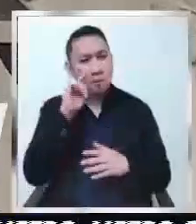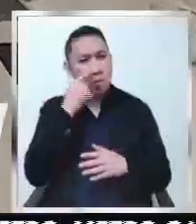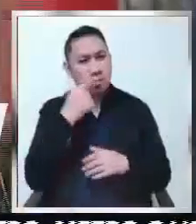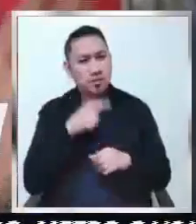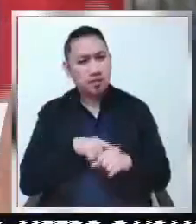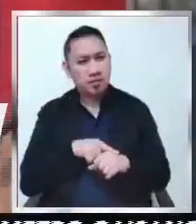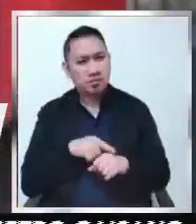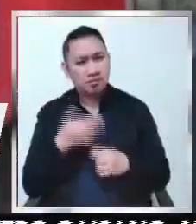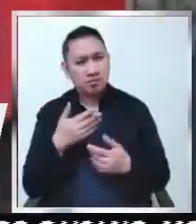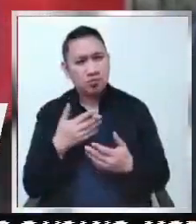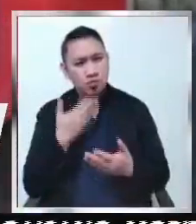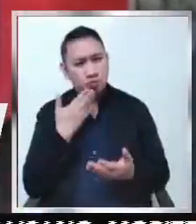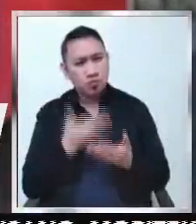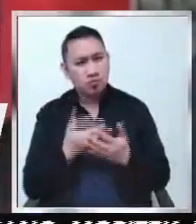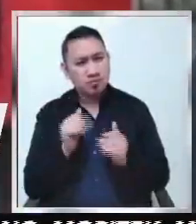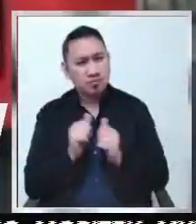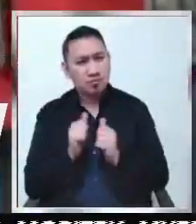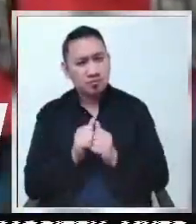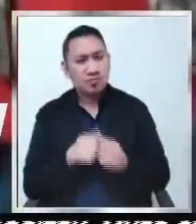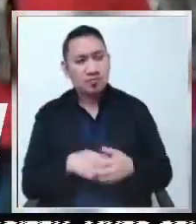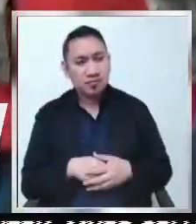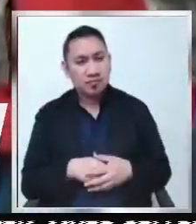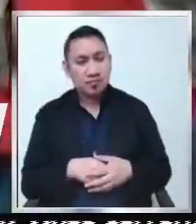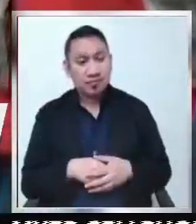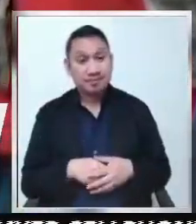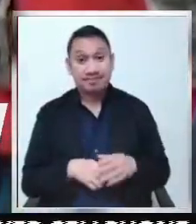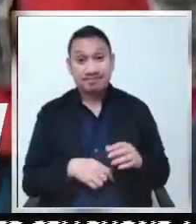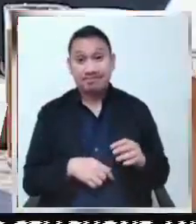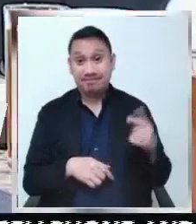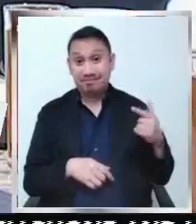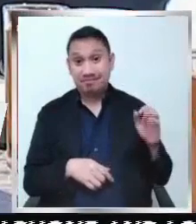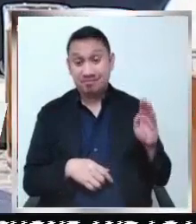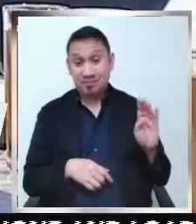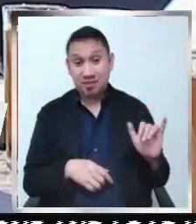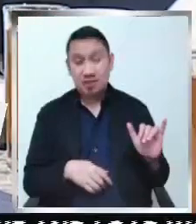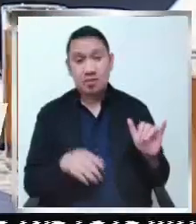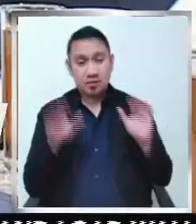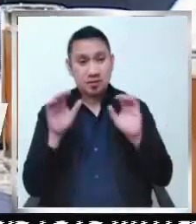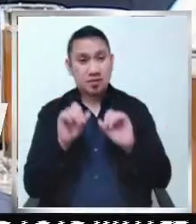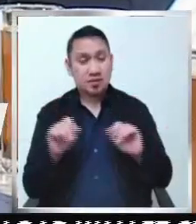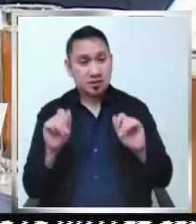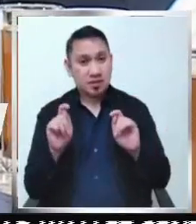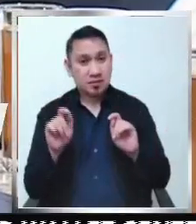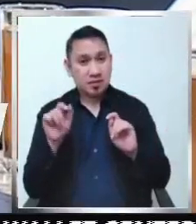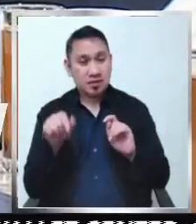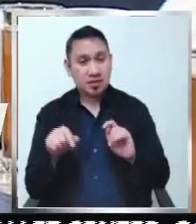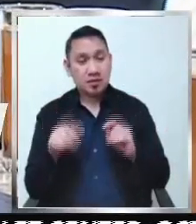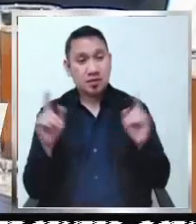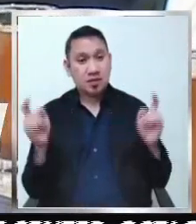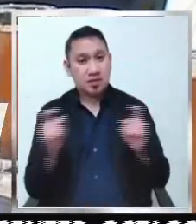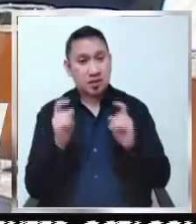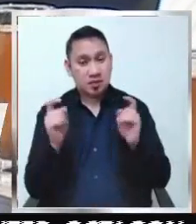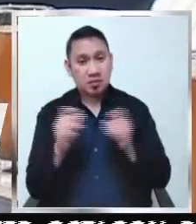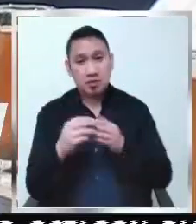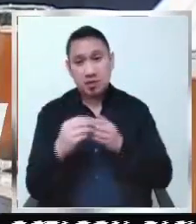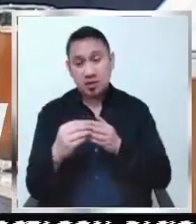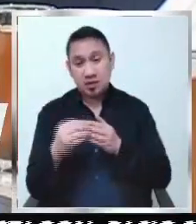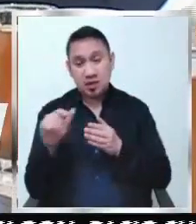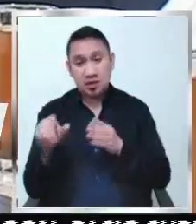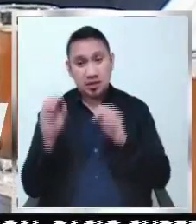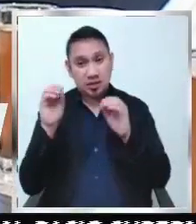Sabado, bahagi si Gabby ng pagdiriwang ng Gabay Guro kung saan makakasalumuhan niya at ng iba